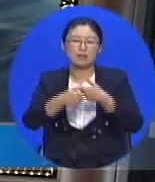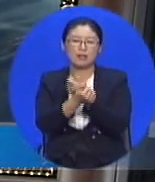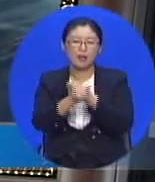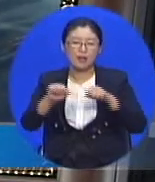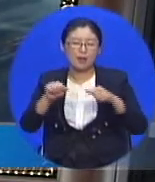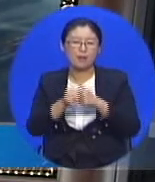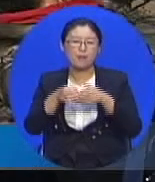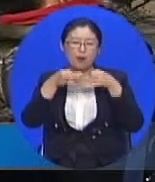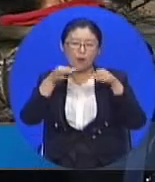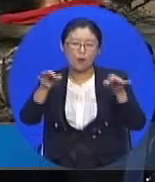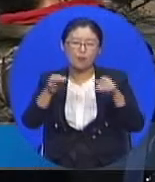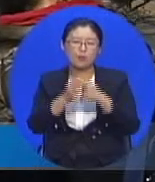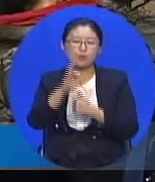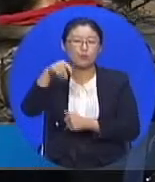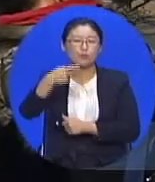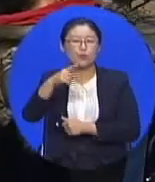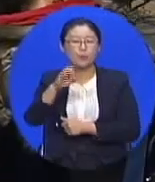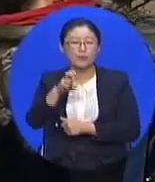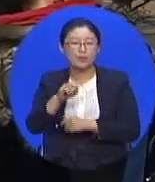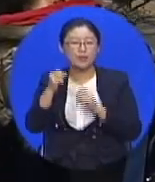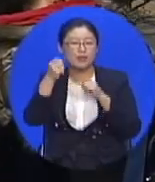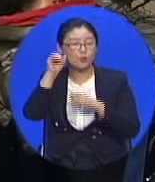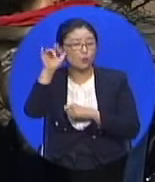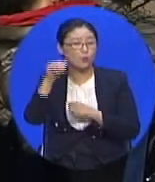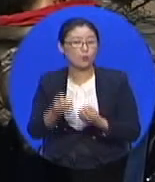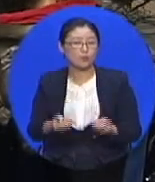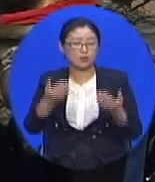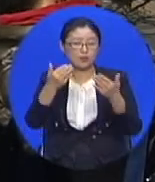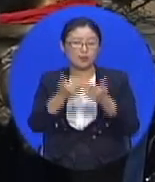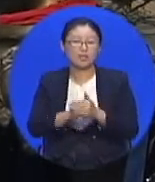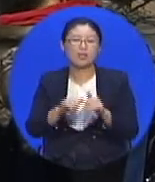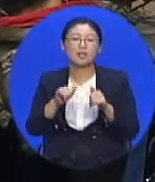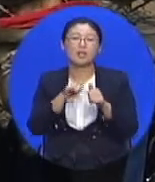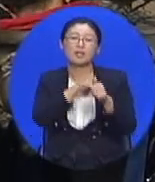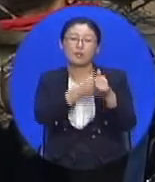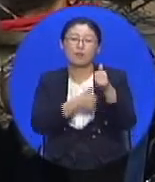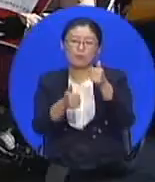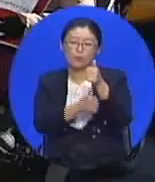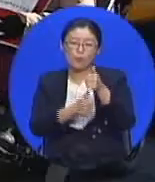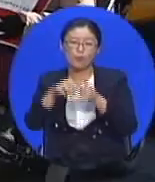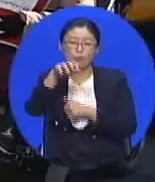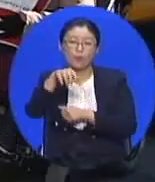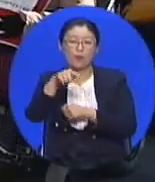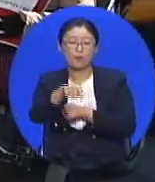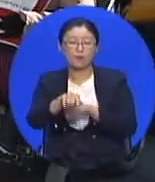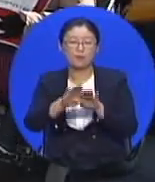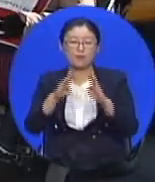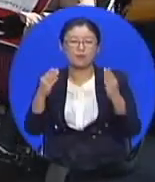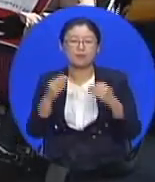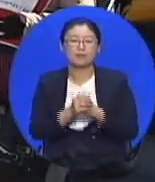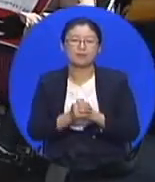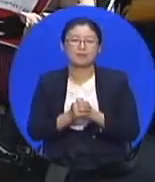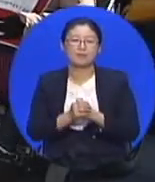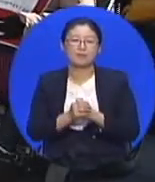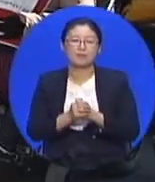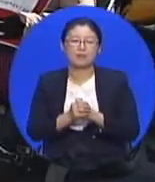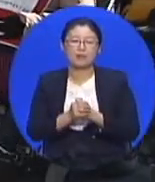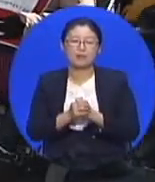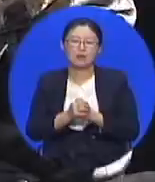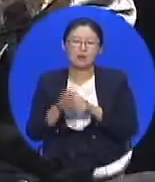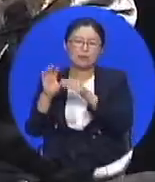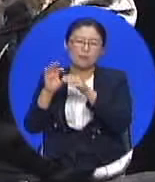우동민 열사의 3주기 추모제가 지난 2일 국가인권위원회 앞에서 열렸습니다. 30여 년 직과 시설에서